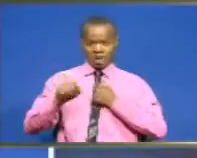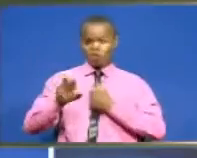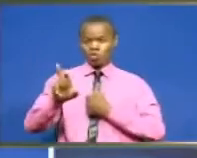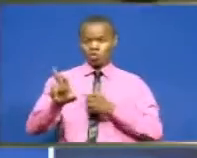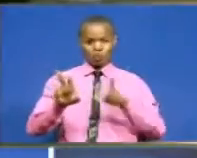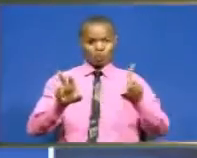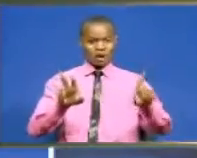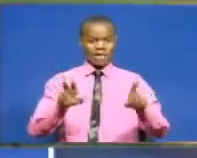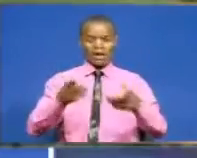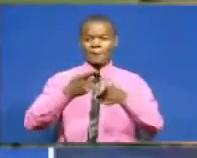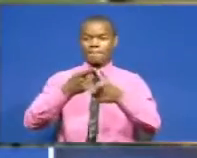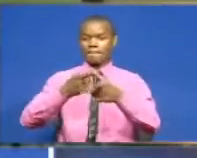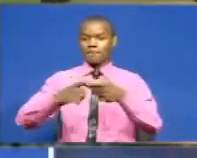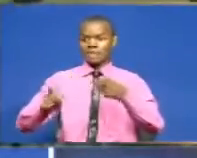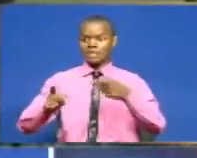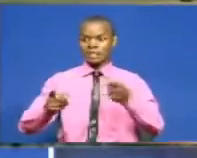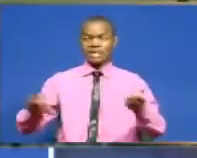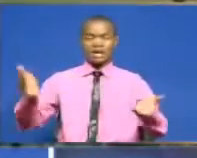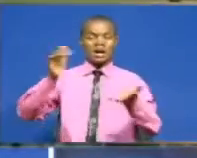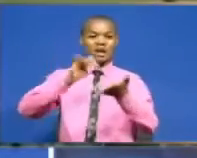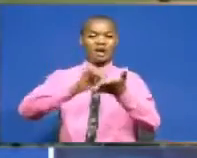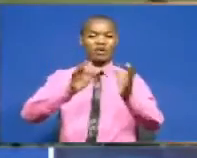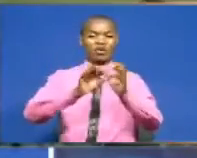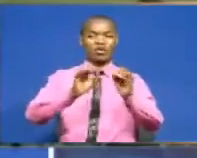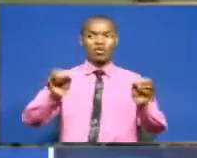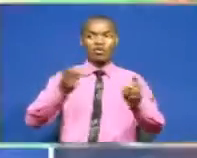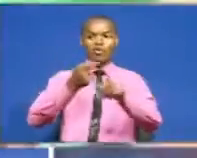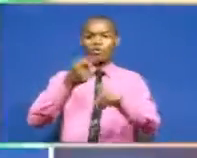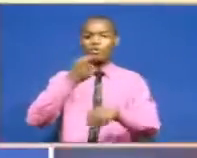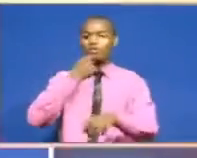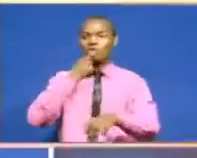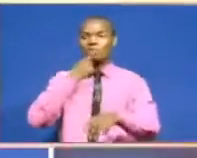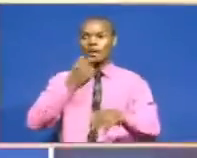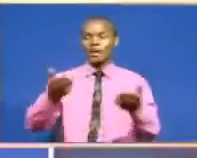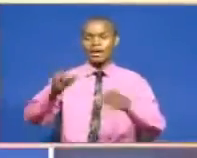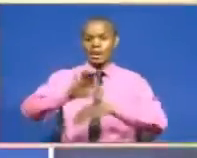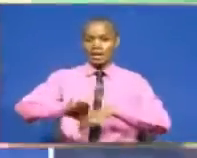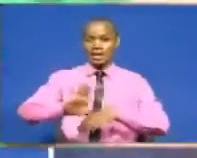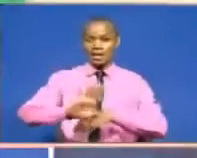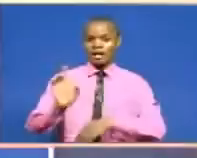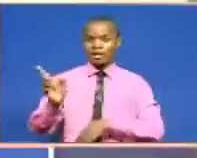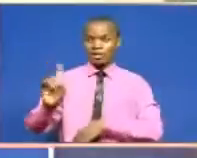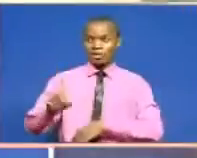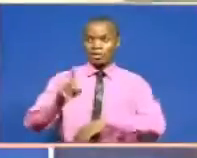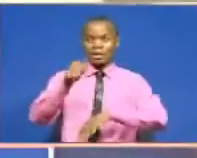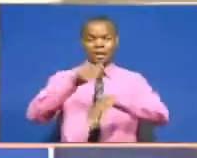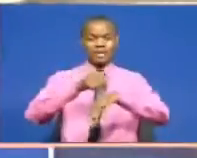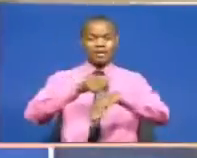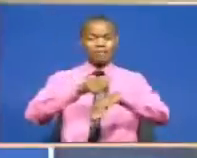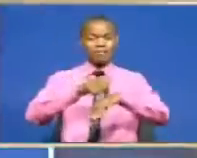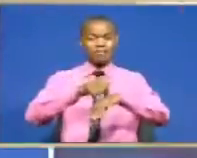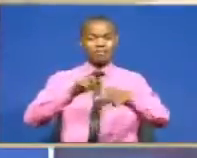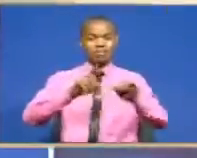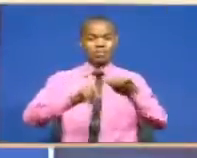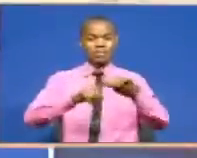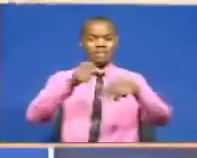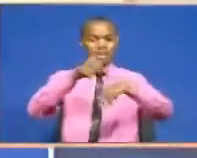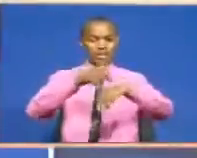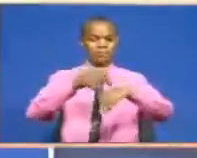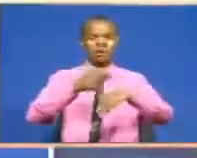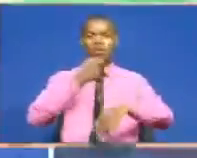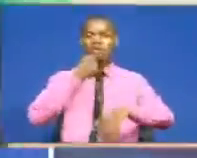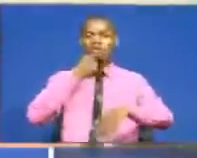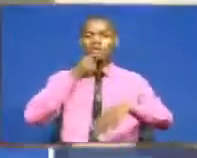lakini hawakuweza kustahimili ushambulizi kutoka kwa Gor Mahia jijini Nairobi kwenye mechi ya mkondo wa pili baada ya Kogalo kufunga